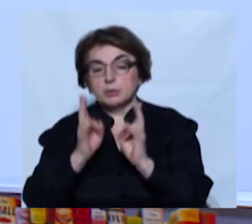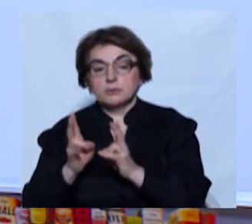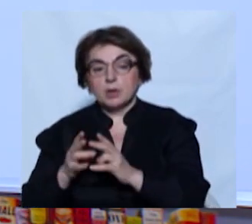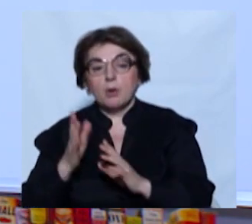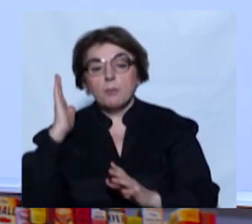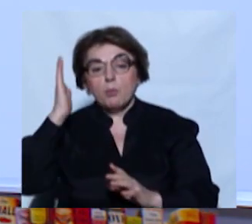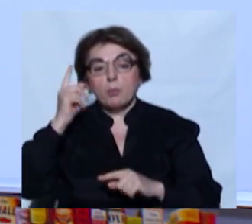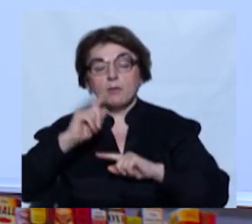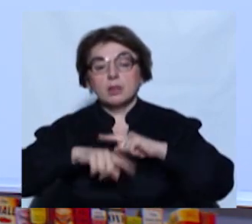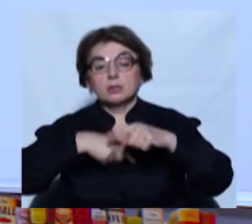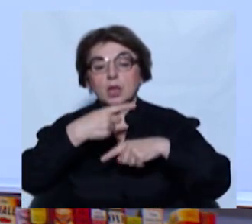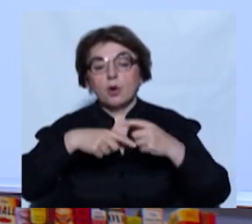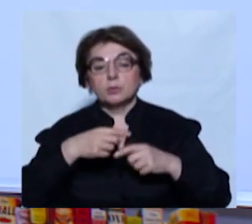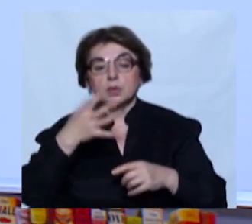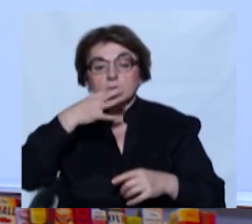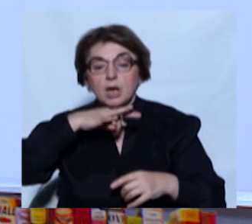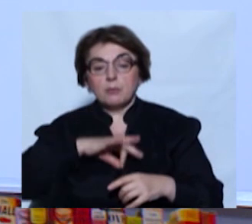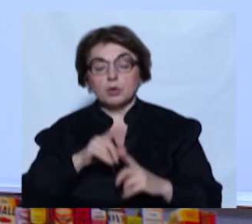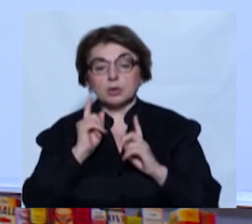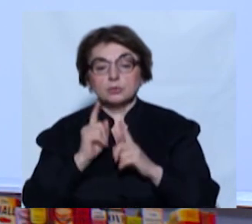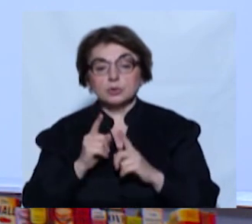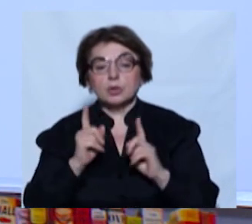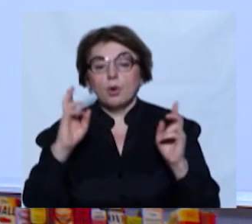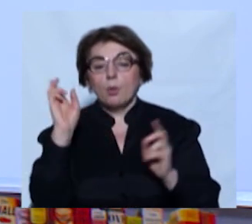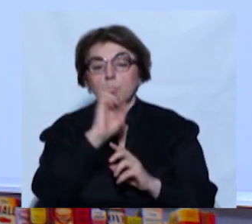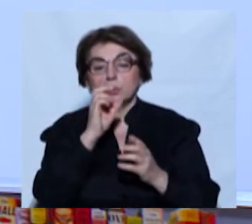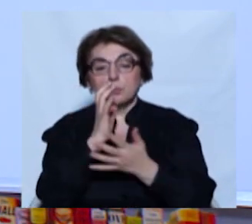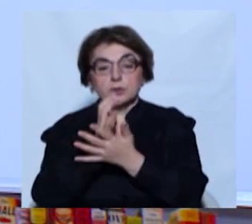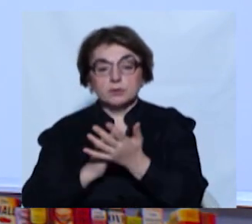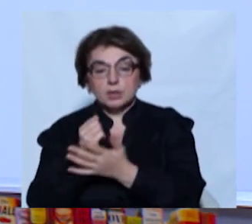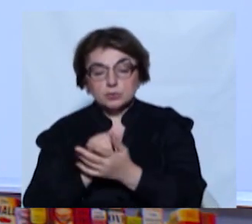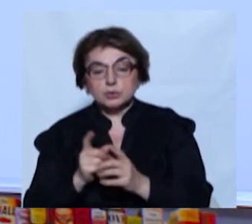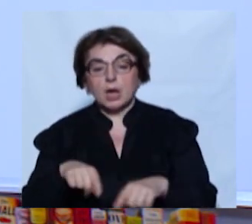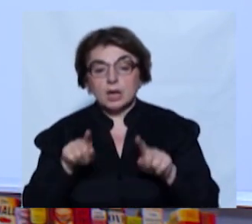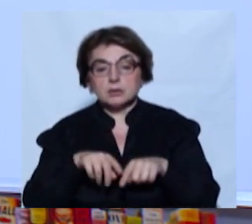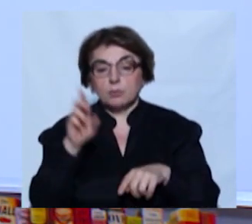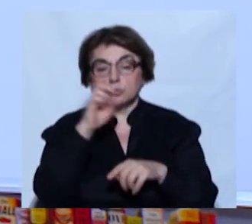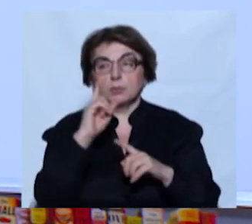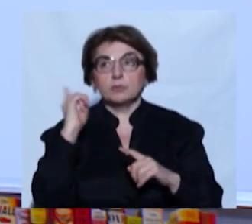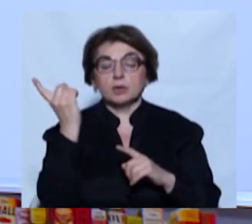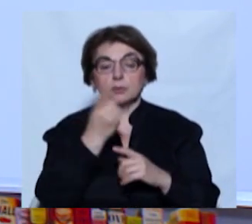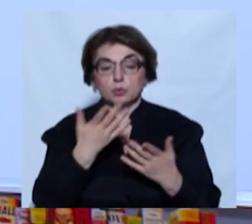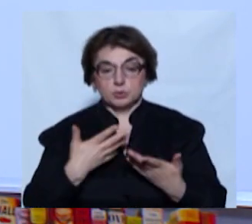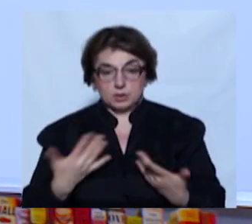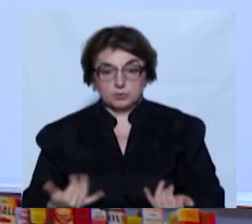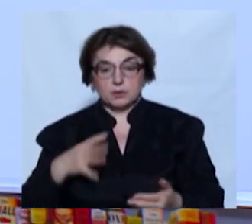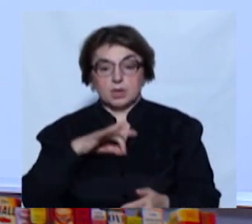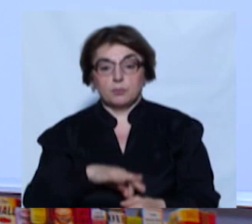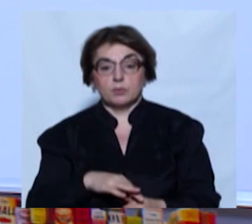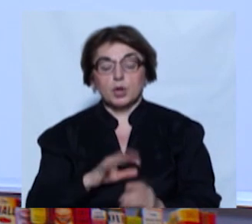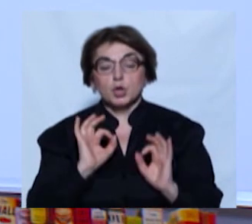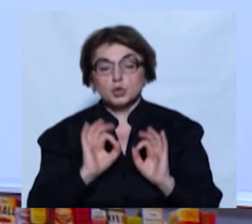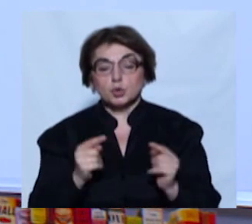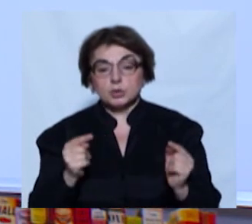მომავალ თაობებს შეეძლოთ ისარგებლონ იგივე ბუნებრივი რესურსები და იმ ბუნებრივი გარემოთი, რითაც ჩვენ სარგებლობთ. აი